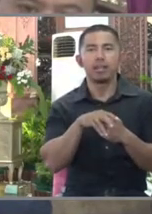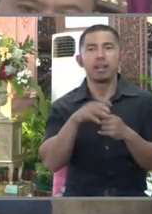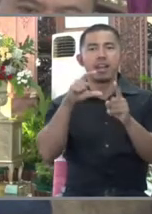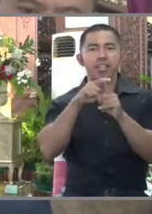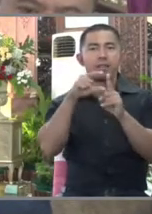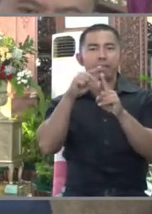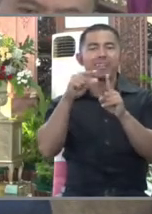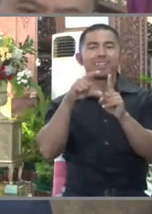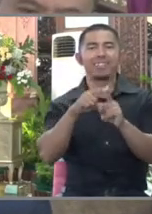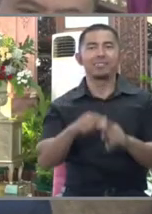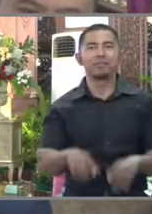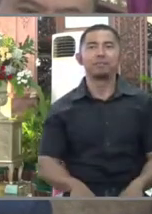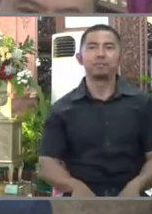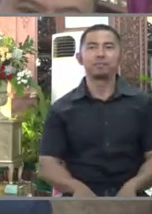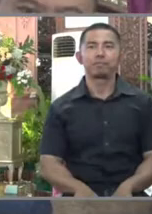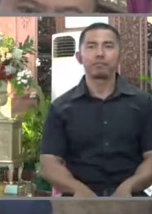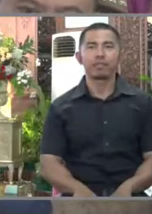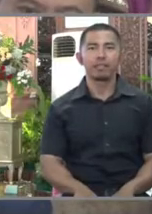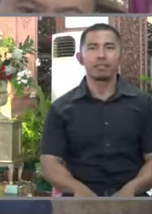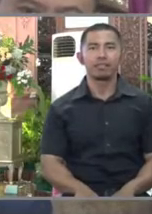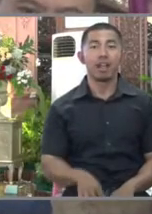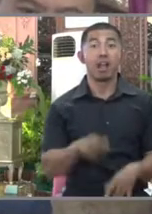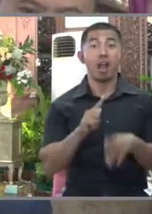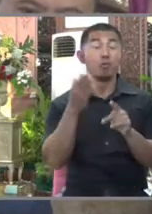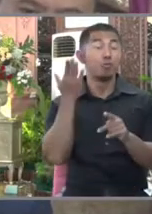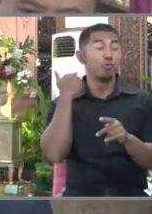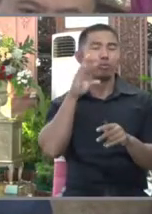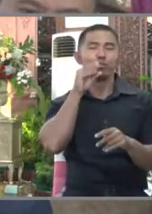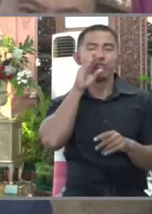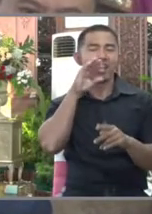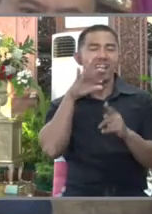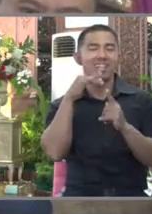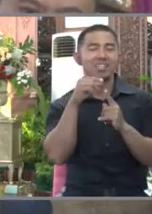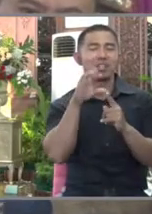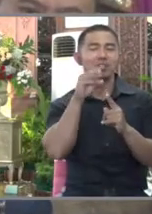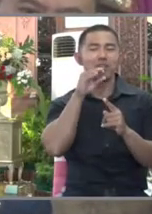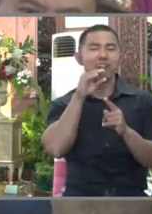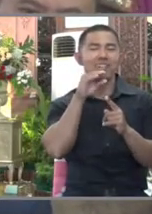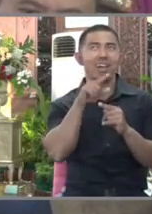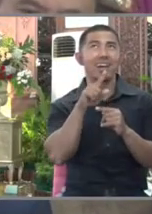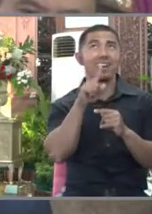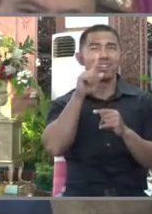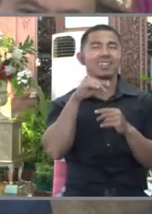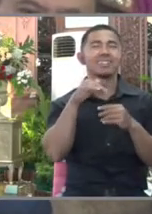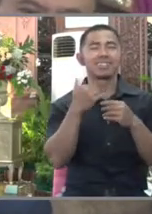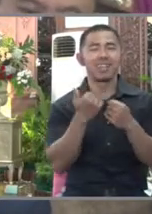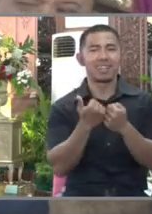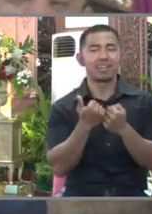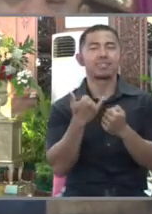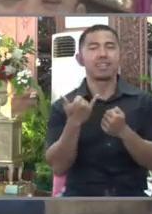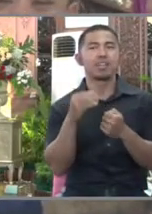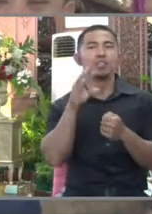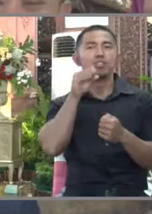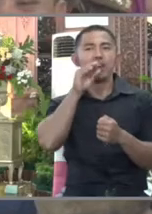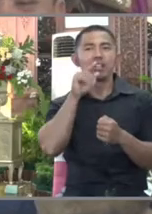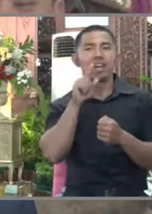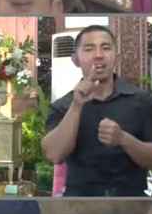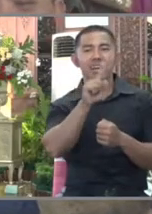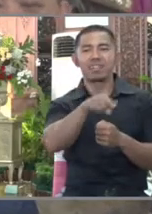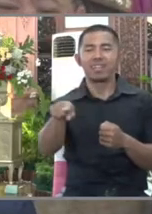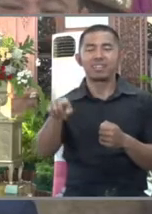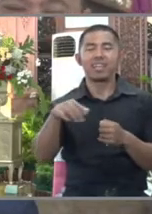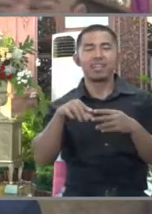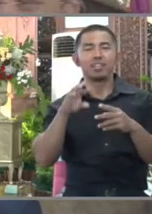DPRD sekarang. Kalau dulu suara rakyat, suara Golkar adalah suara rakyat, sekarang suara rakyat adalah